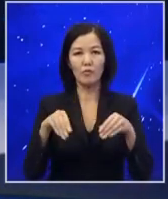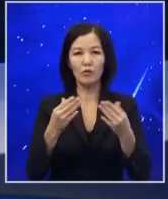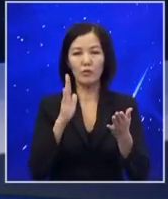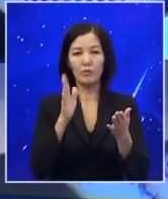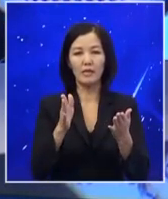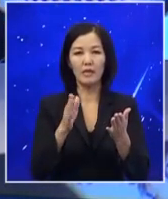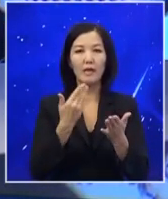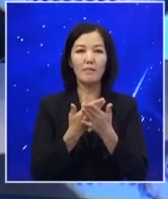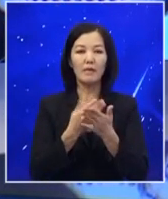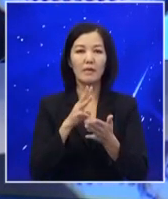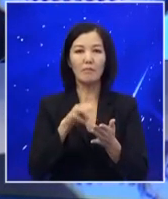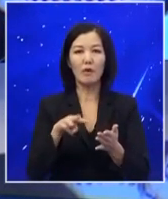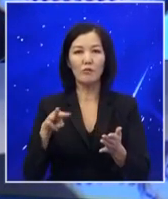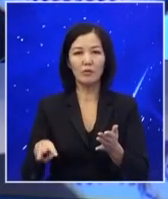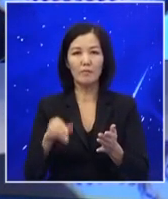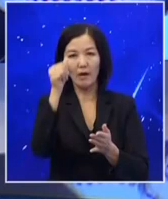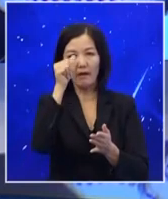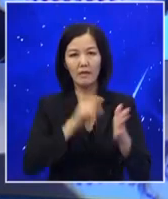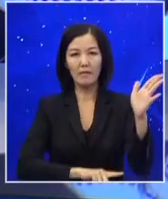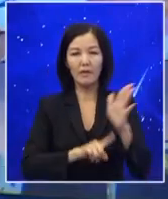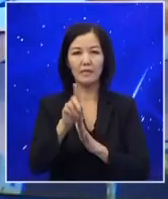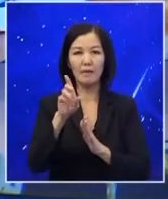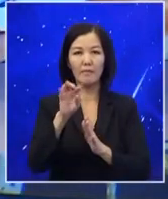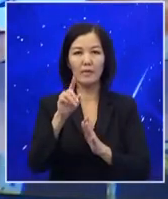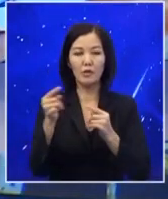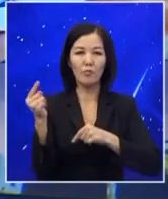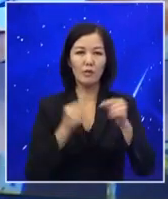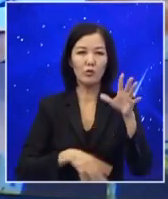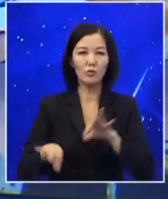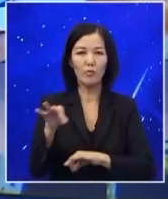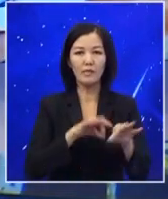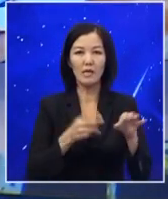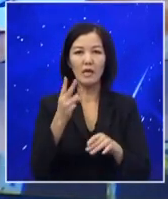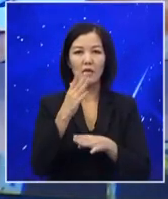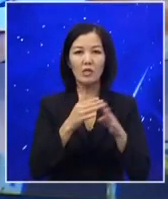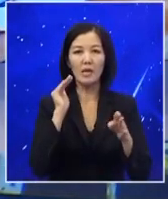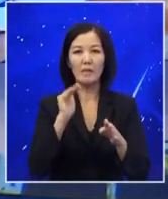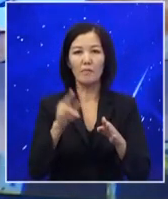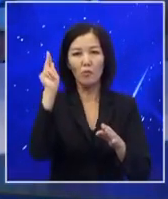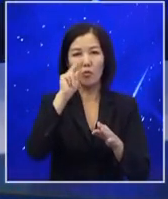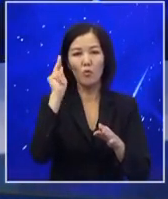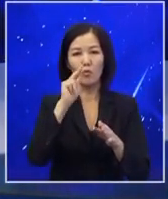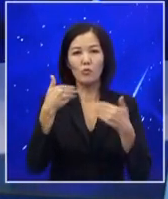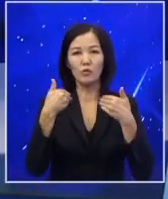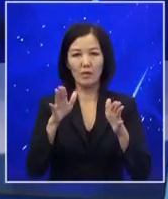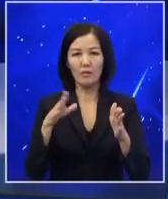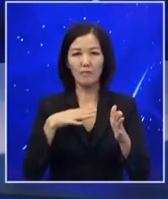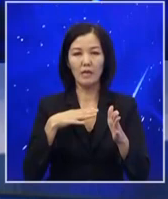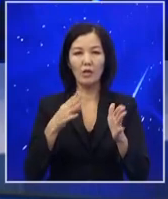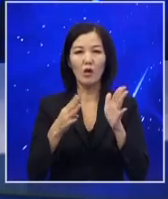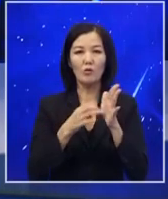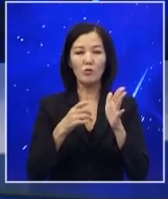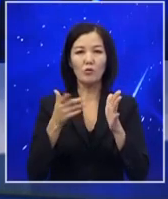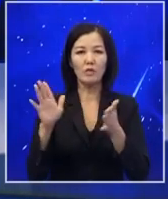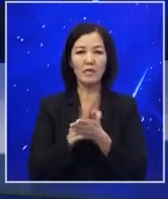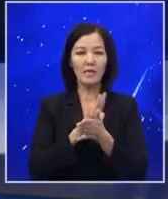жатыр. Мәселен, маусым айында басталған бастау бизнес жобасы арқылы 2500 азамат оқу курсын тәмамдапты. Оның